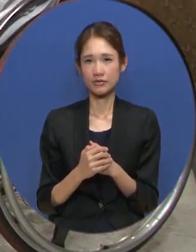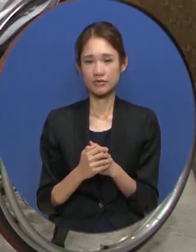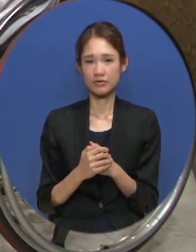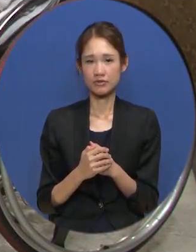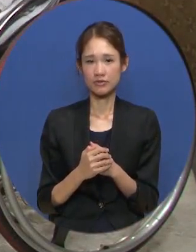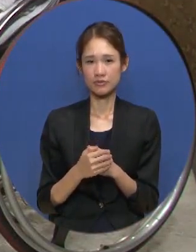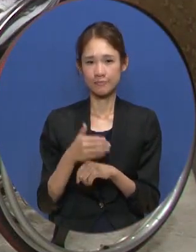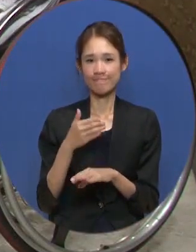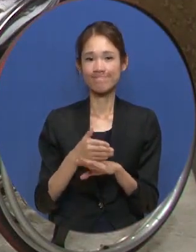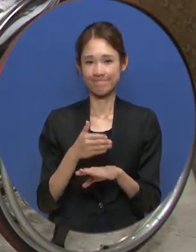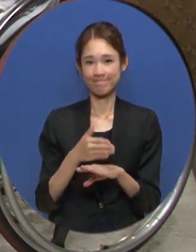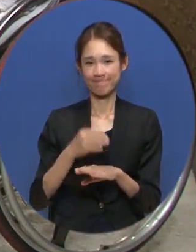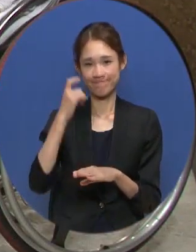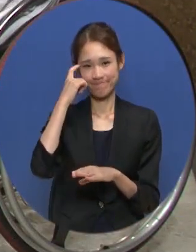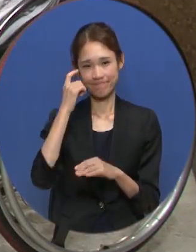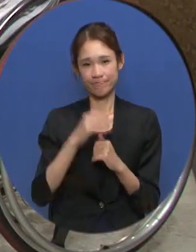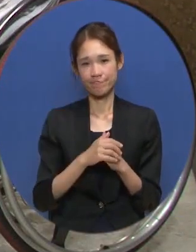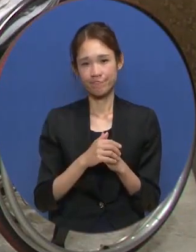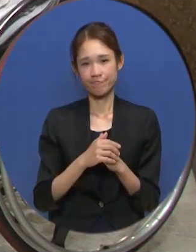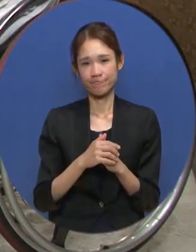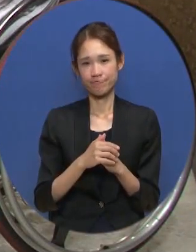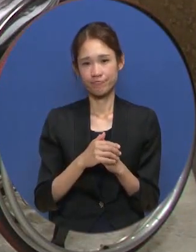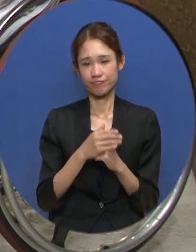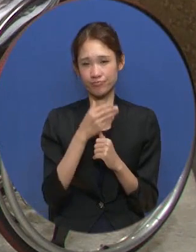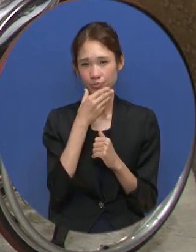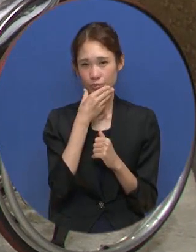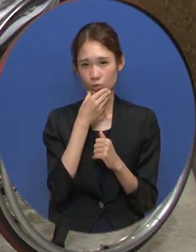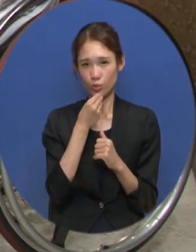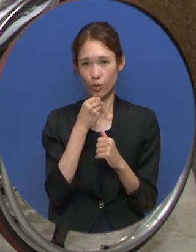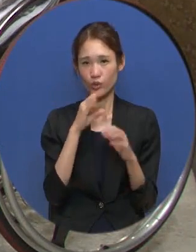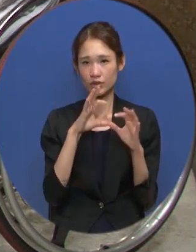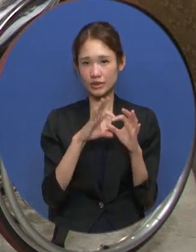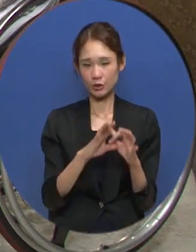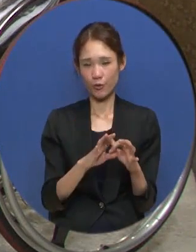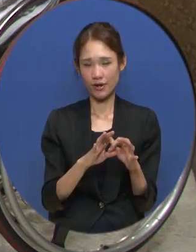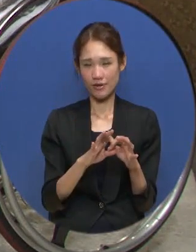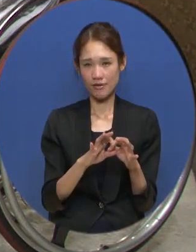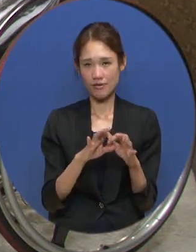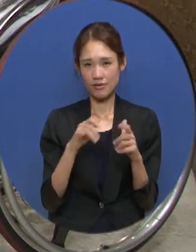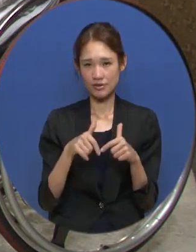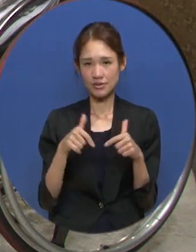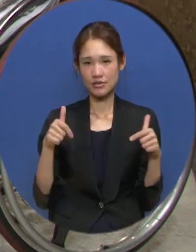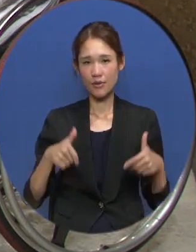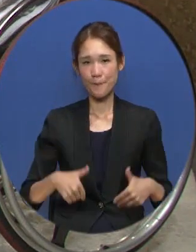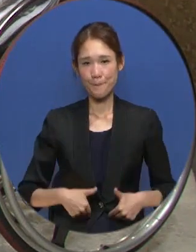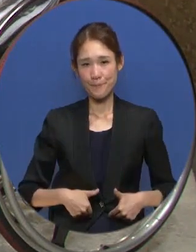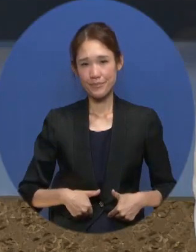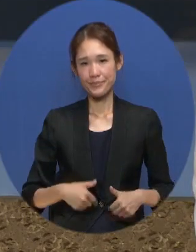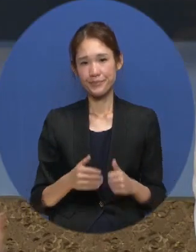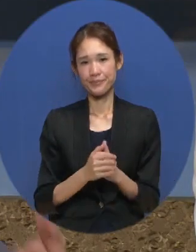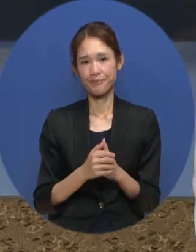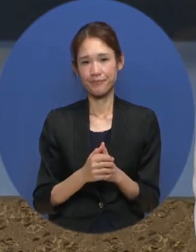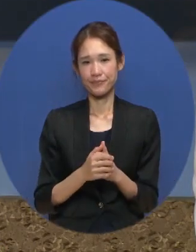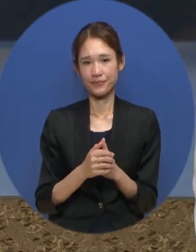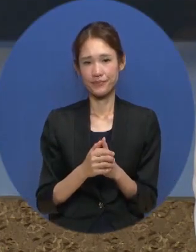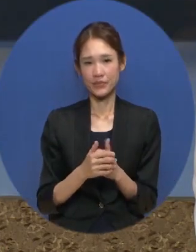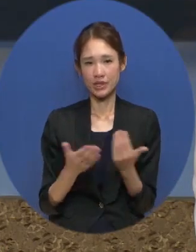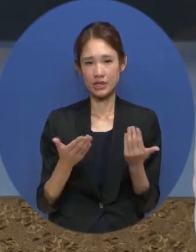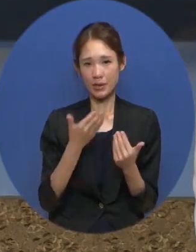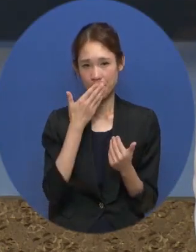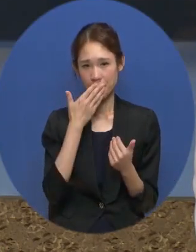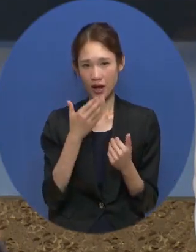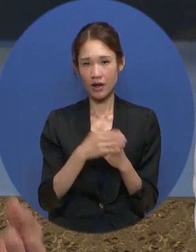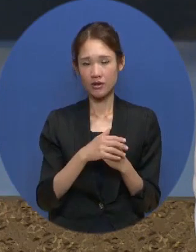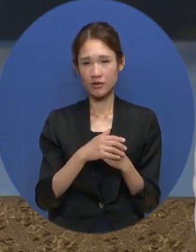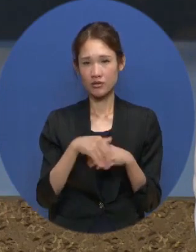되게 고맙습니다. 그런 부분들은. 그리고 저희가 뭐 복지를 좀 늘려나가야 되는데 네. 뭐 일할 수 있는